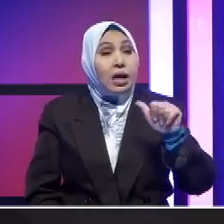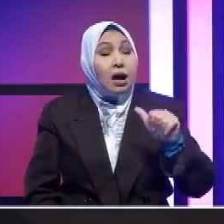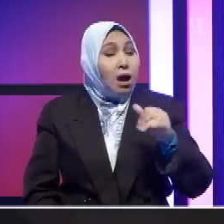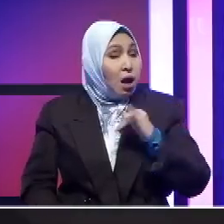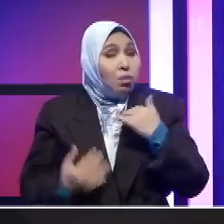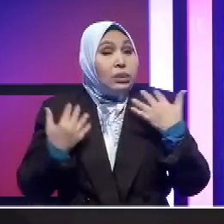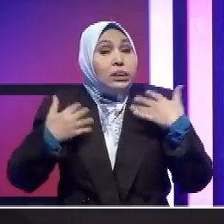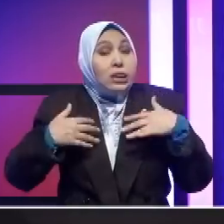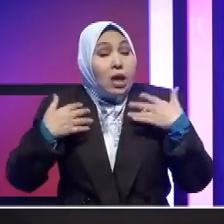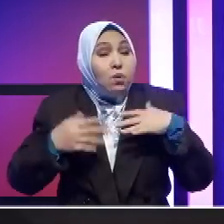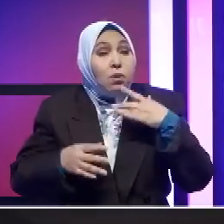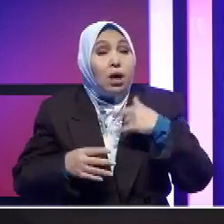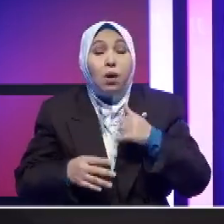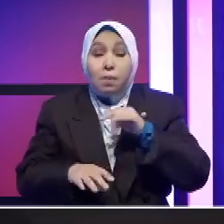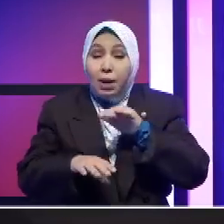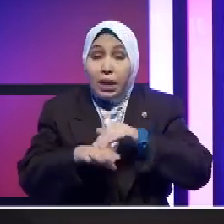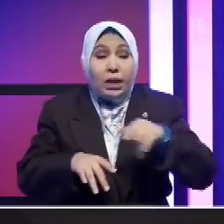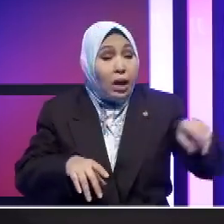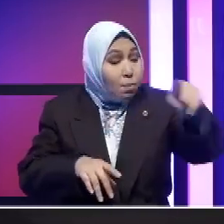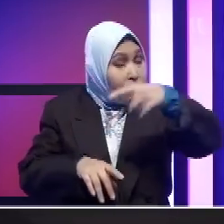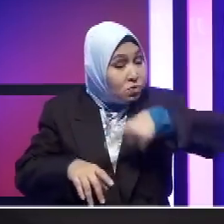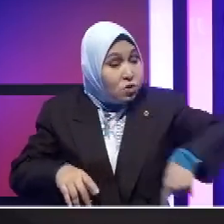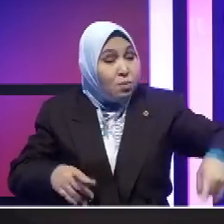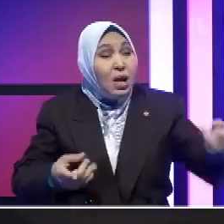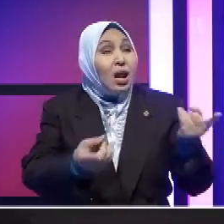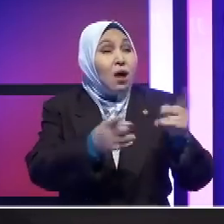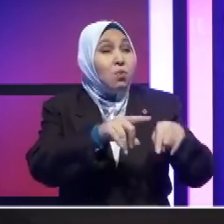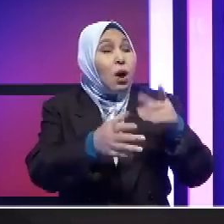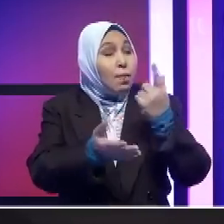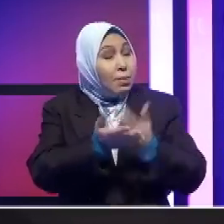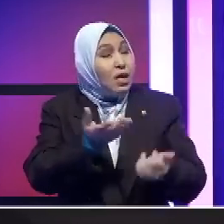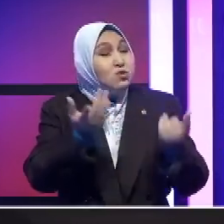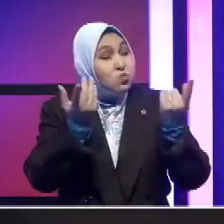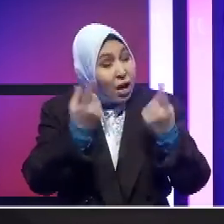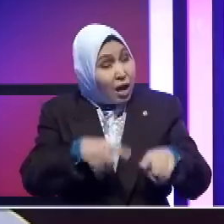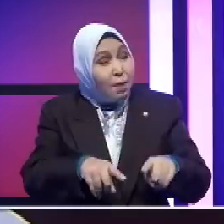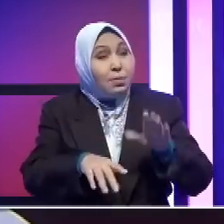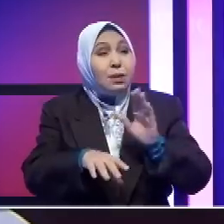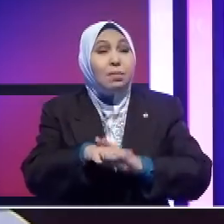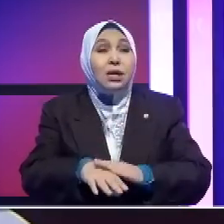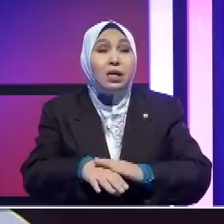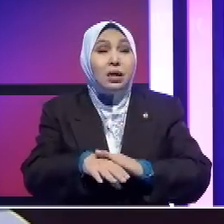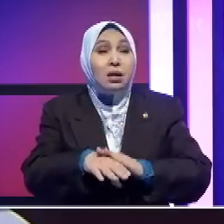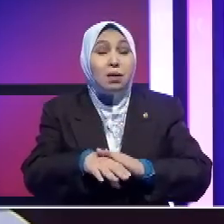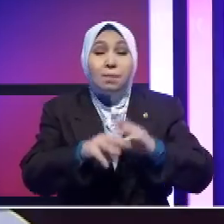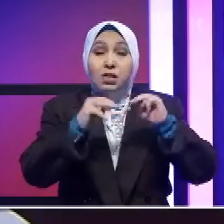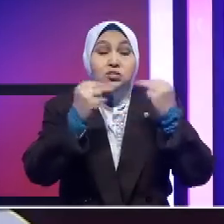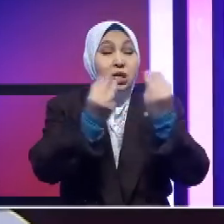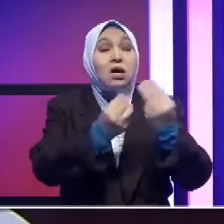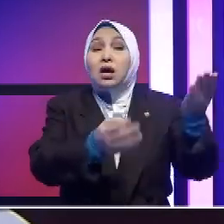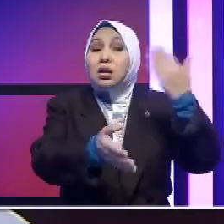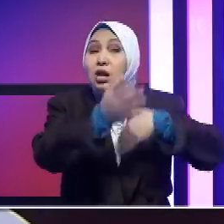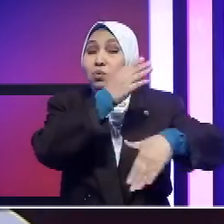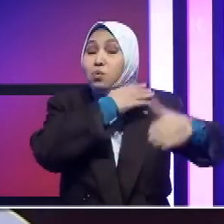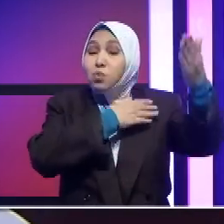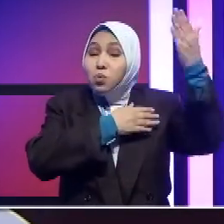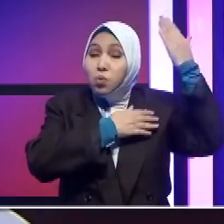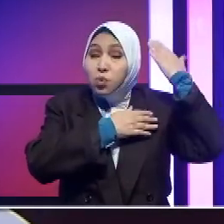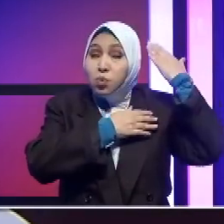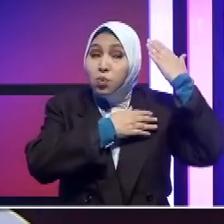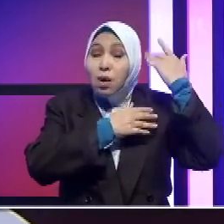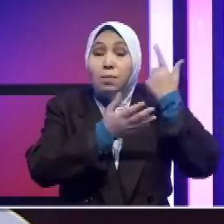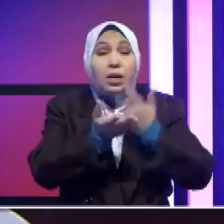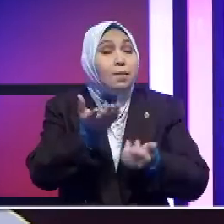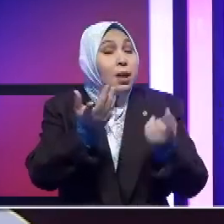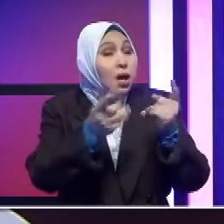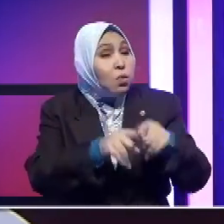takut kalau katakan ke atas kamu semua ini berlaku seperti apa yang pernah berlaku pada bangsa-bangsa terdahulu. Bangsa-bangsa terdahulu, apa yang berlaku